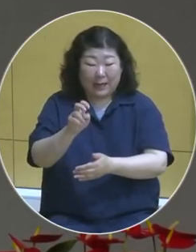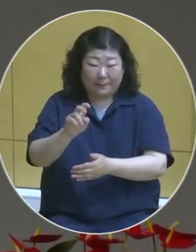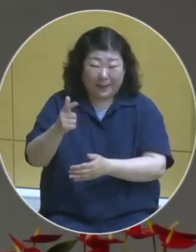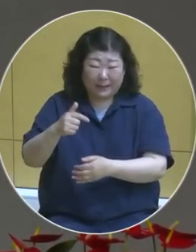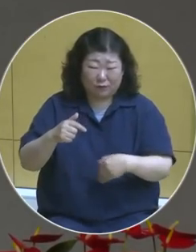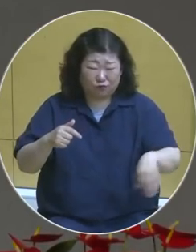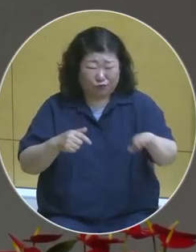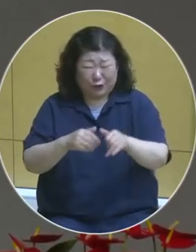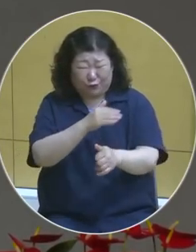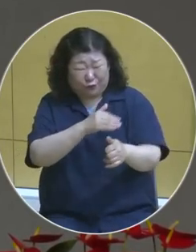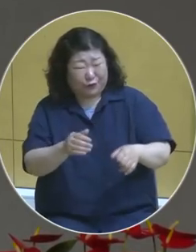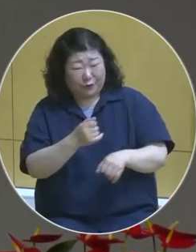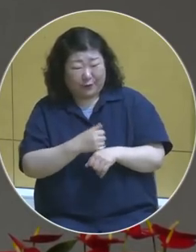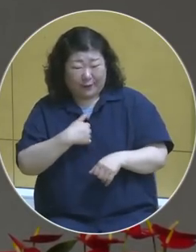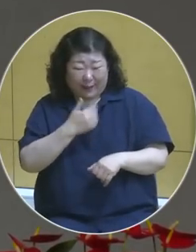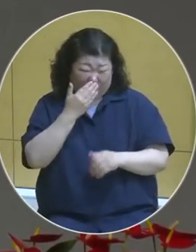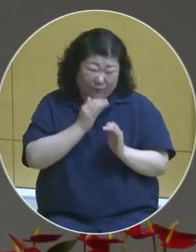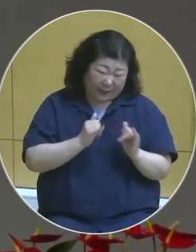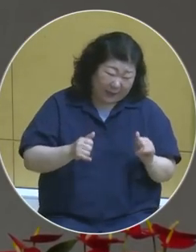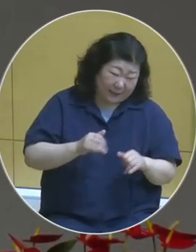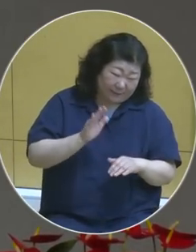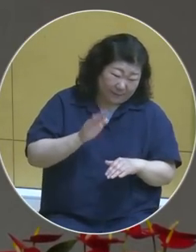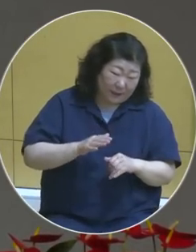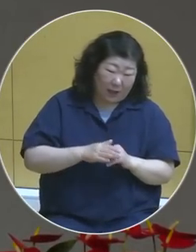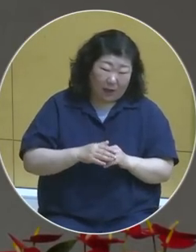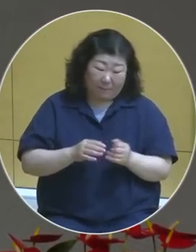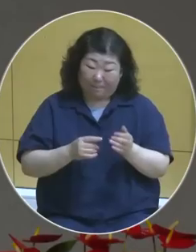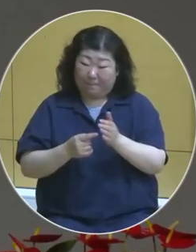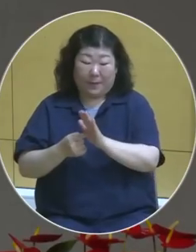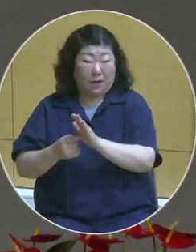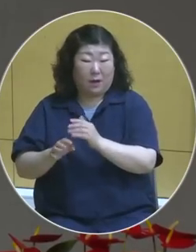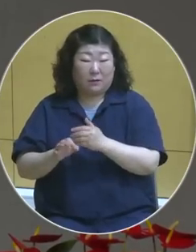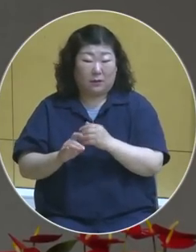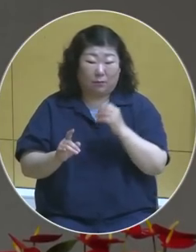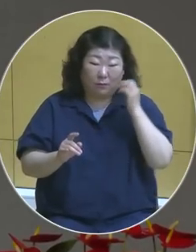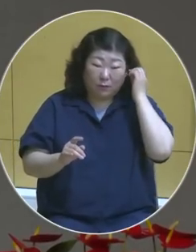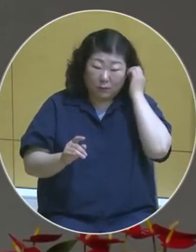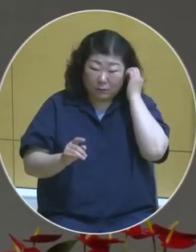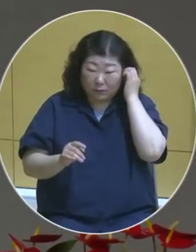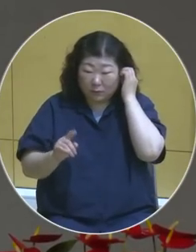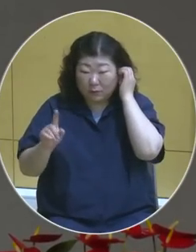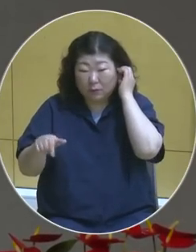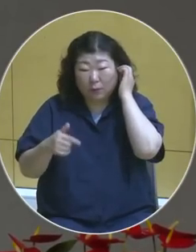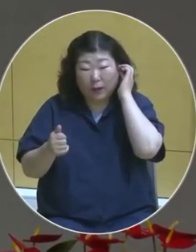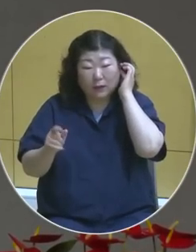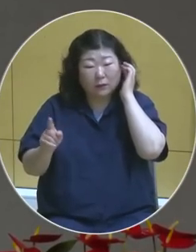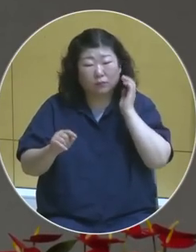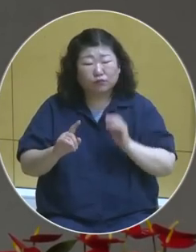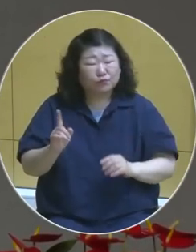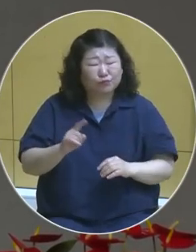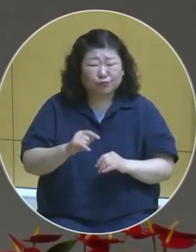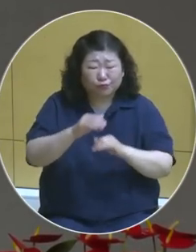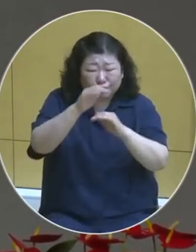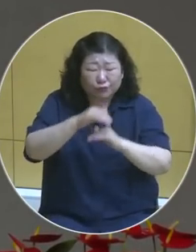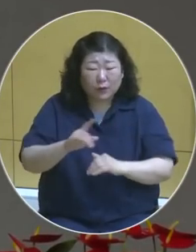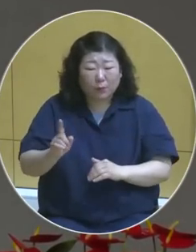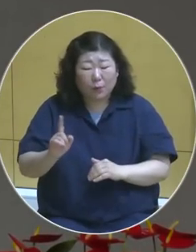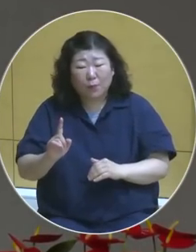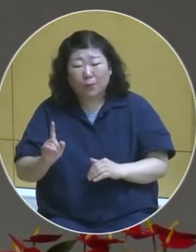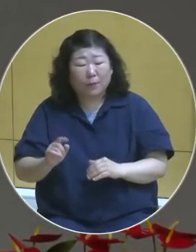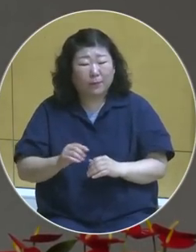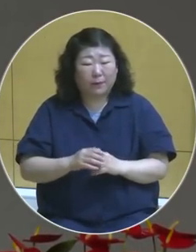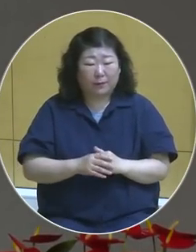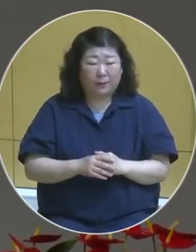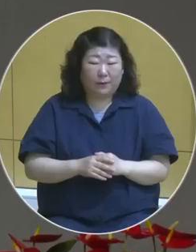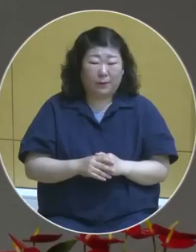저는 유대인입니다. 신분을 밝혔다 그러면 상식 있는 왕이라면 어떻게 할까요? 이게 무슨 어떻게 된 일이냐, 내가 좀